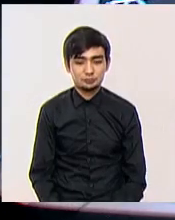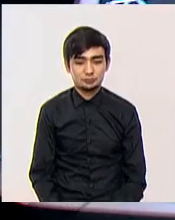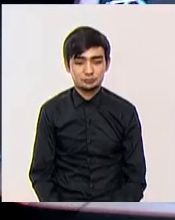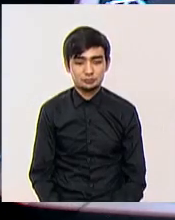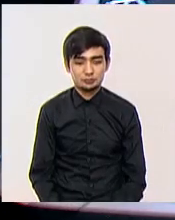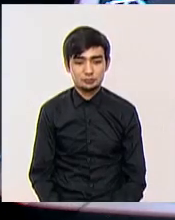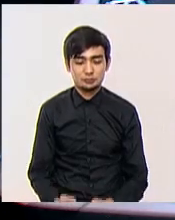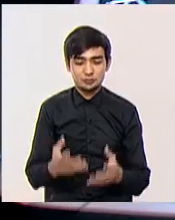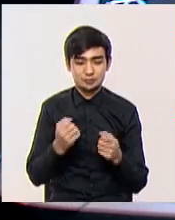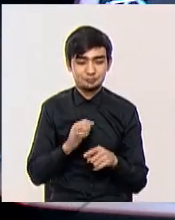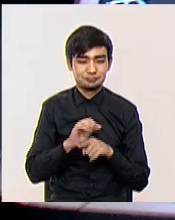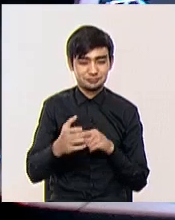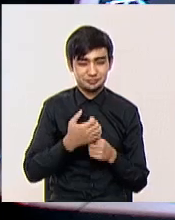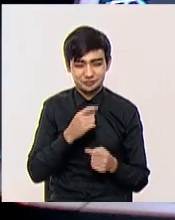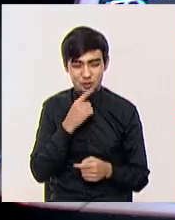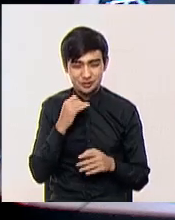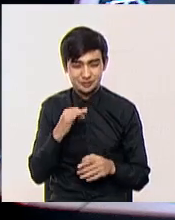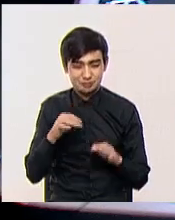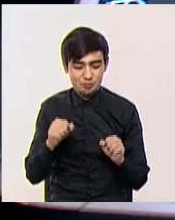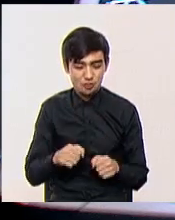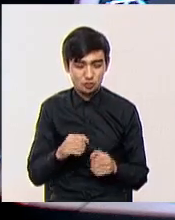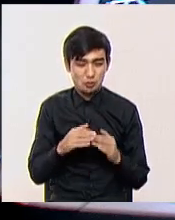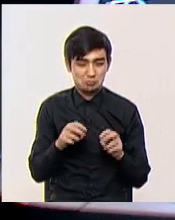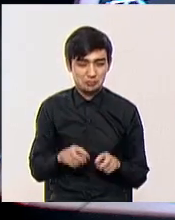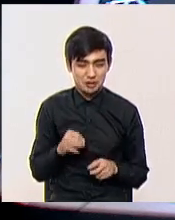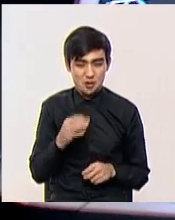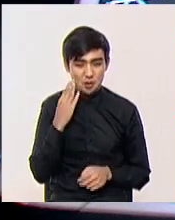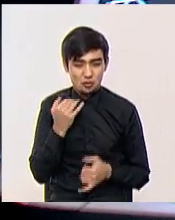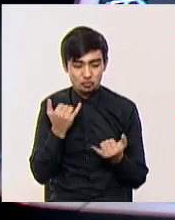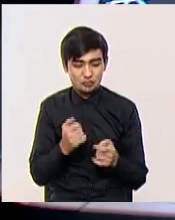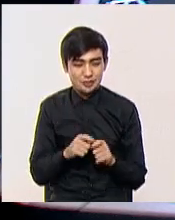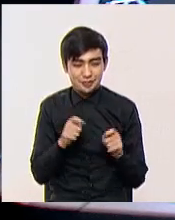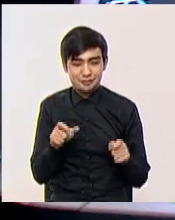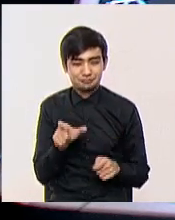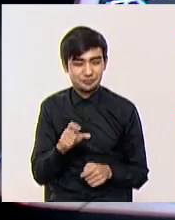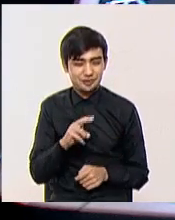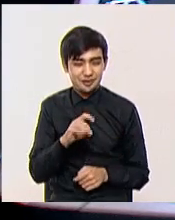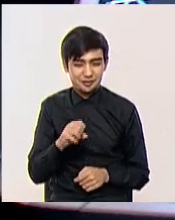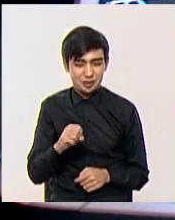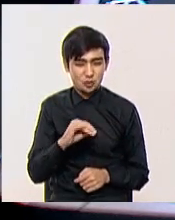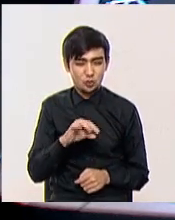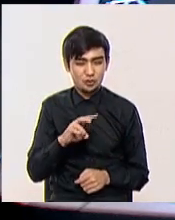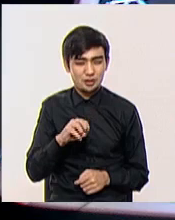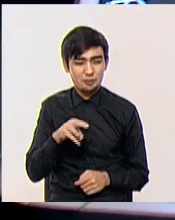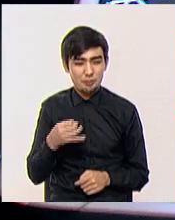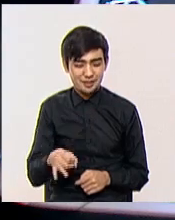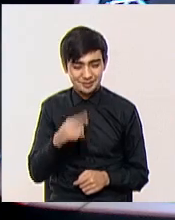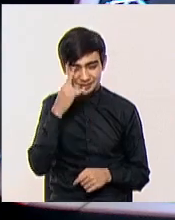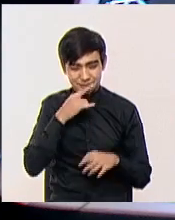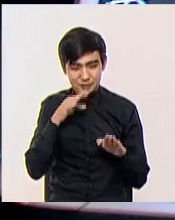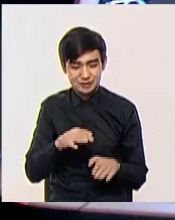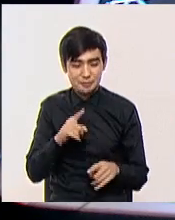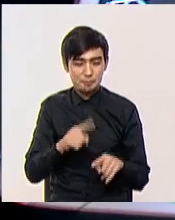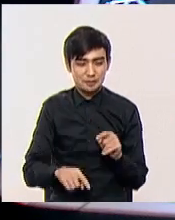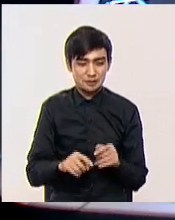получать переводы из россии не выходя из дома теперь еще проще откройте карту unionpay в казахстане и получайте мгновенные